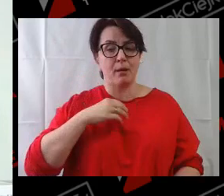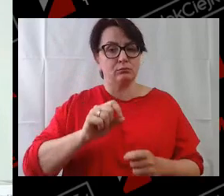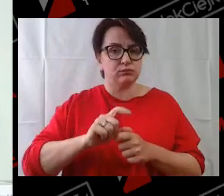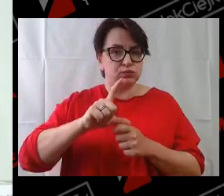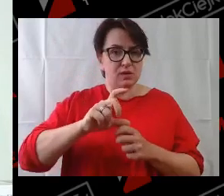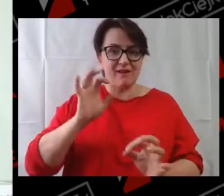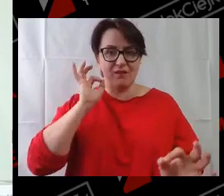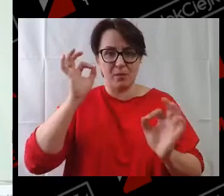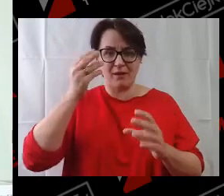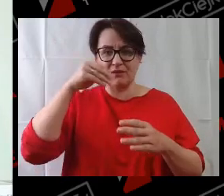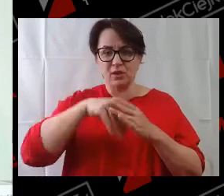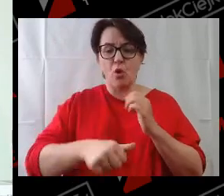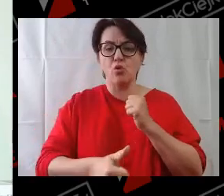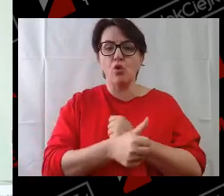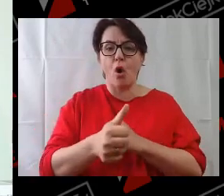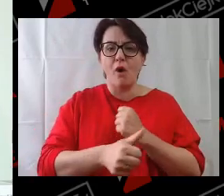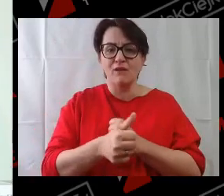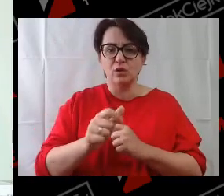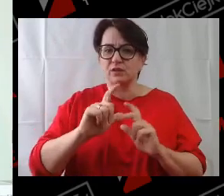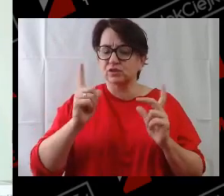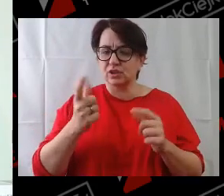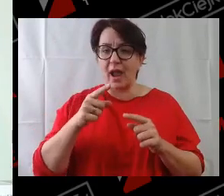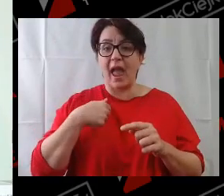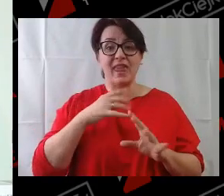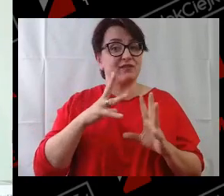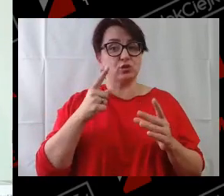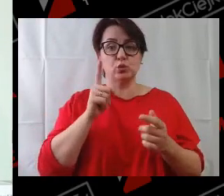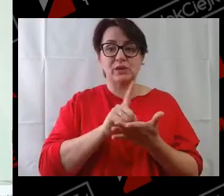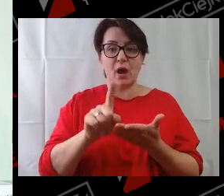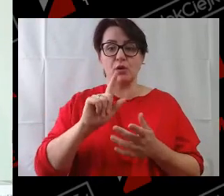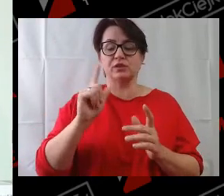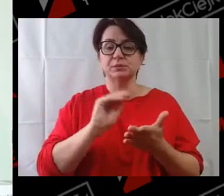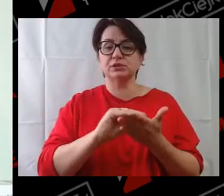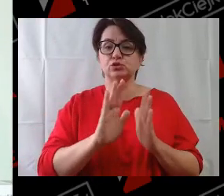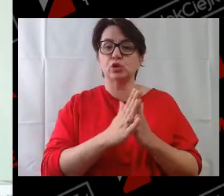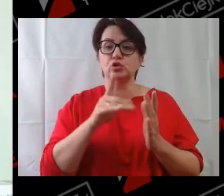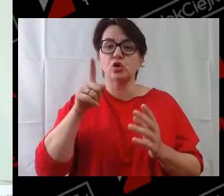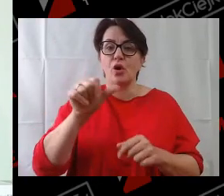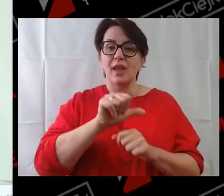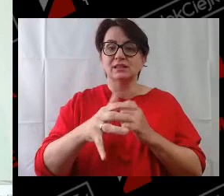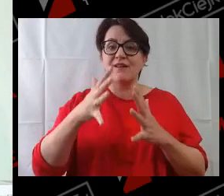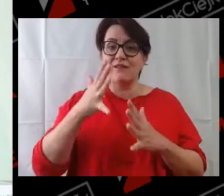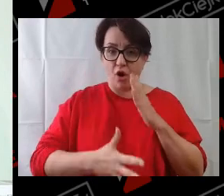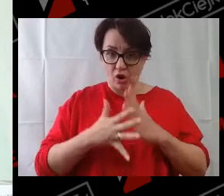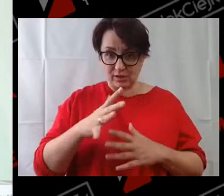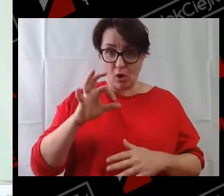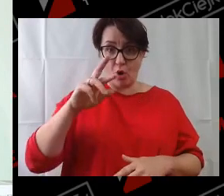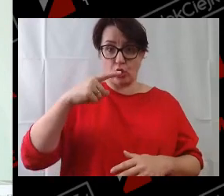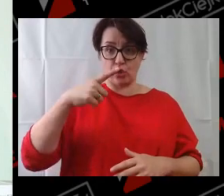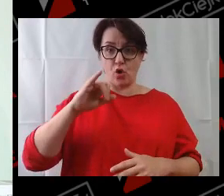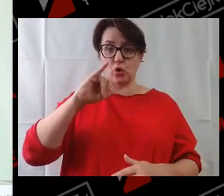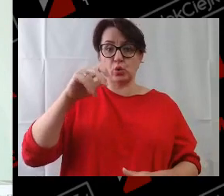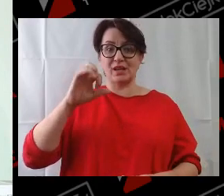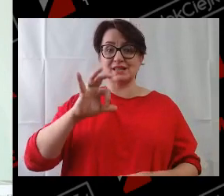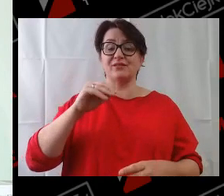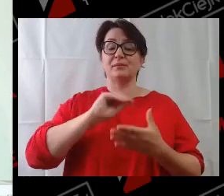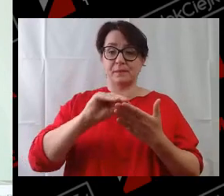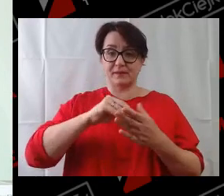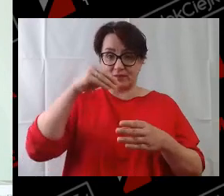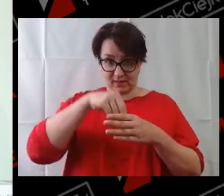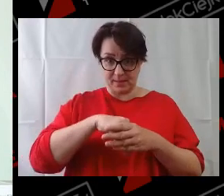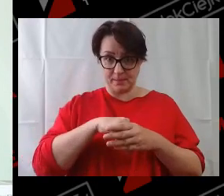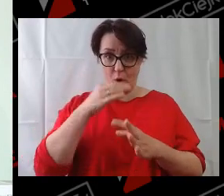wszystkim mogli opublikować książce to jest wojna gdzie również prezentowane ale dla